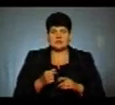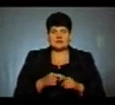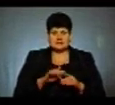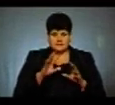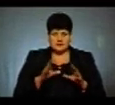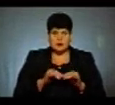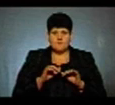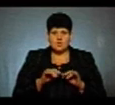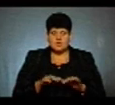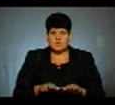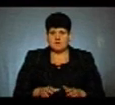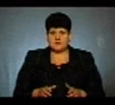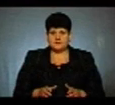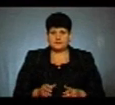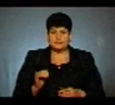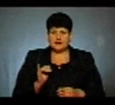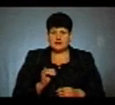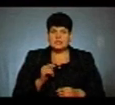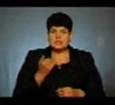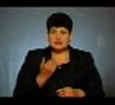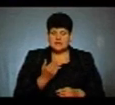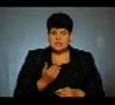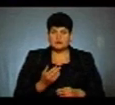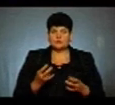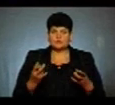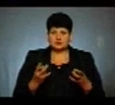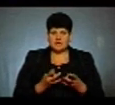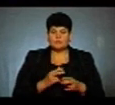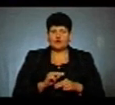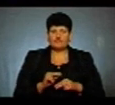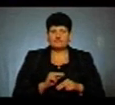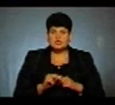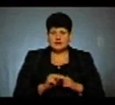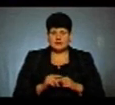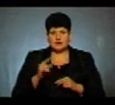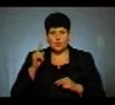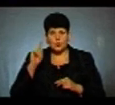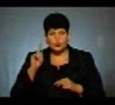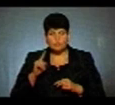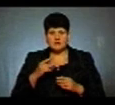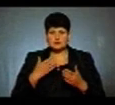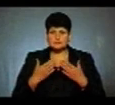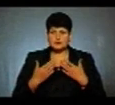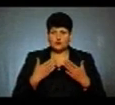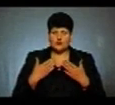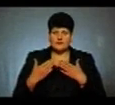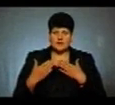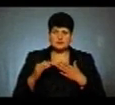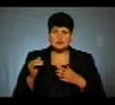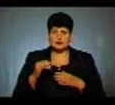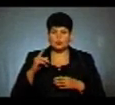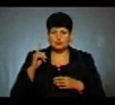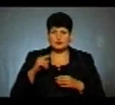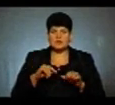подій. От, і їх, власне, потрібно вчити умінню і спілкуватися, і